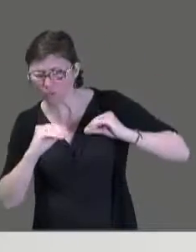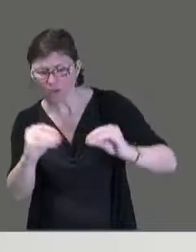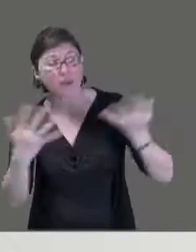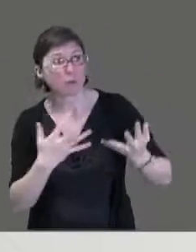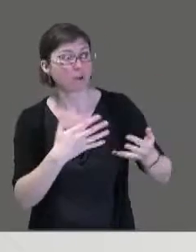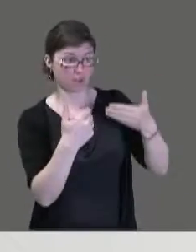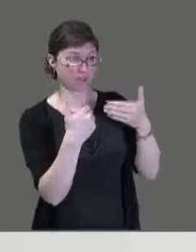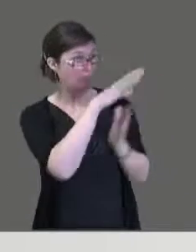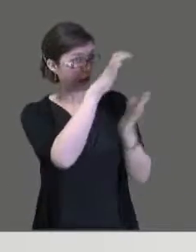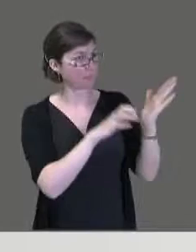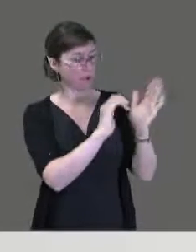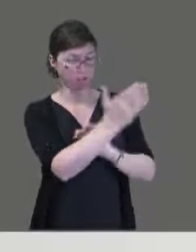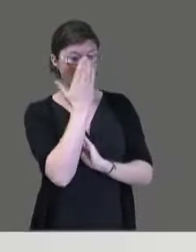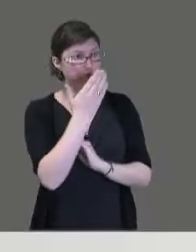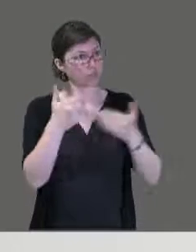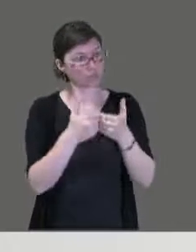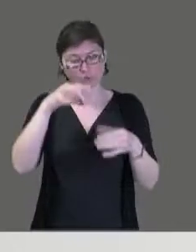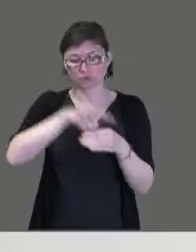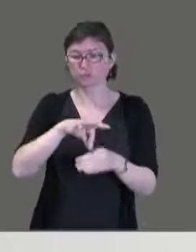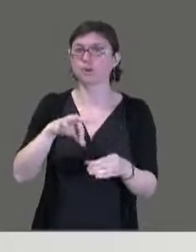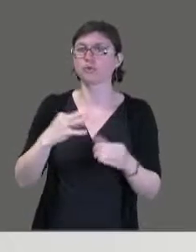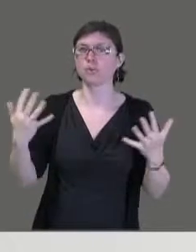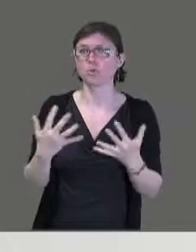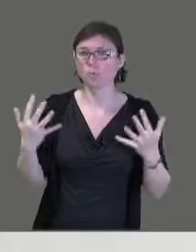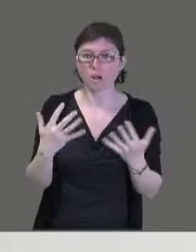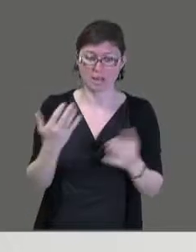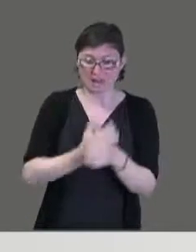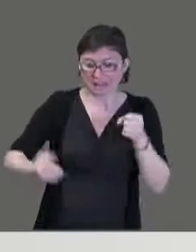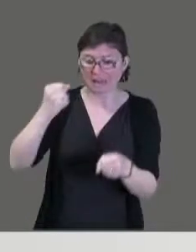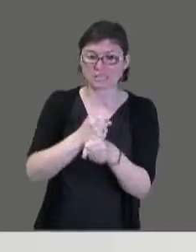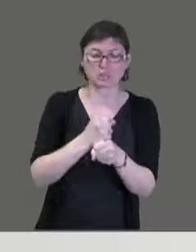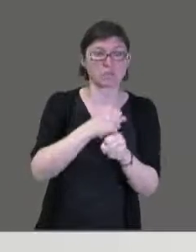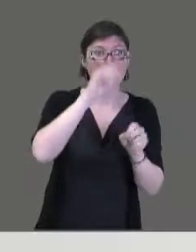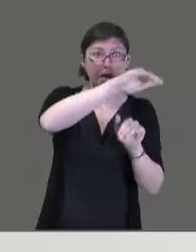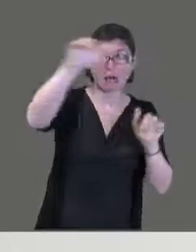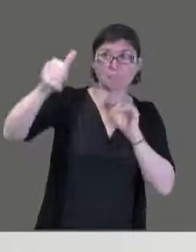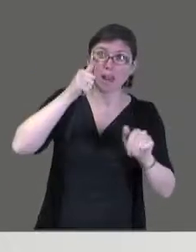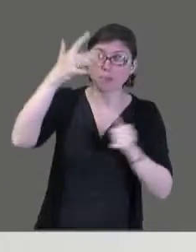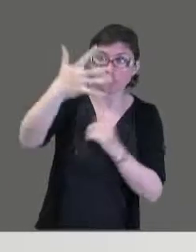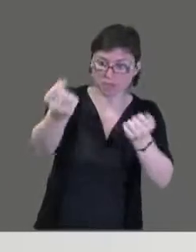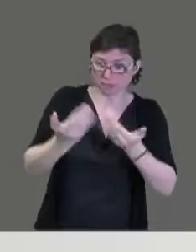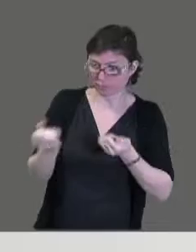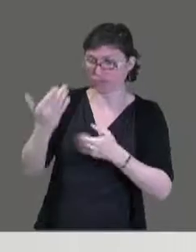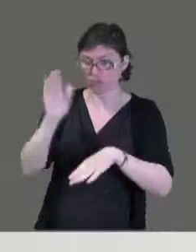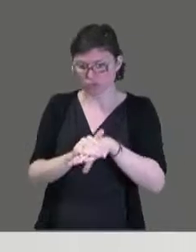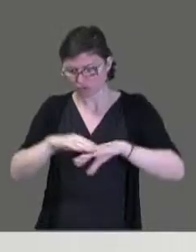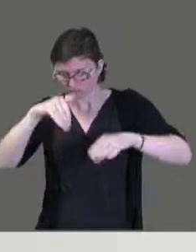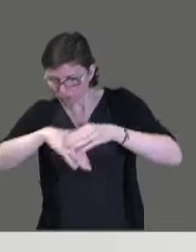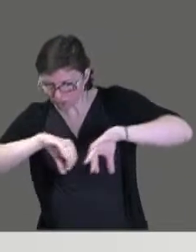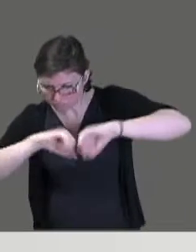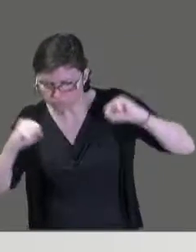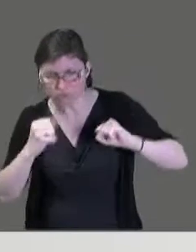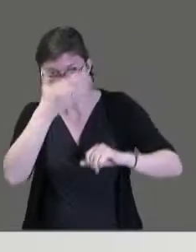voter dans ce rapport la création d'un appel à projet dont on ne sait pas grand-chose, la fusion de 2